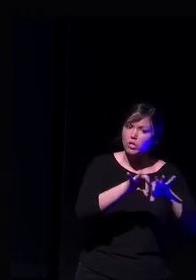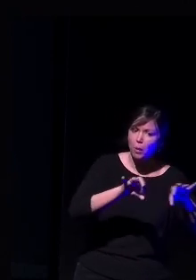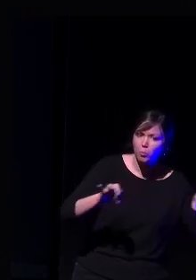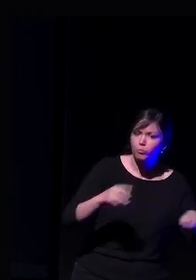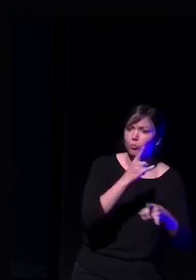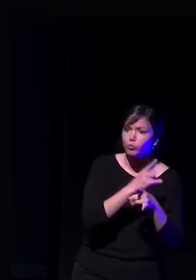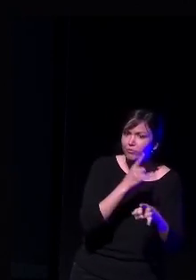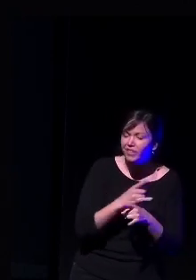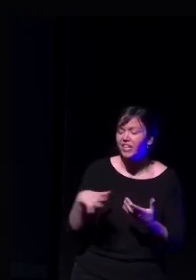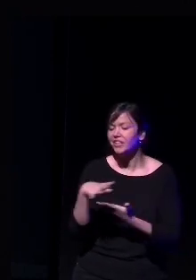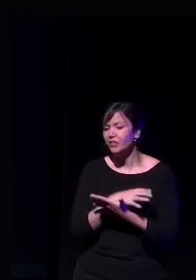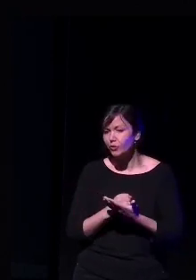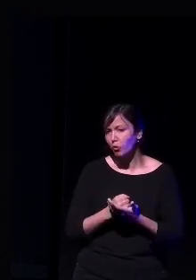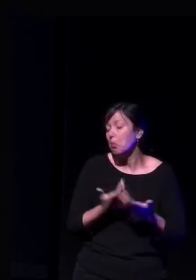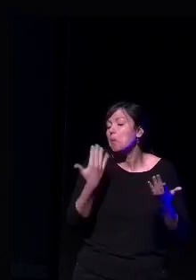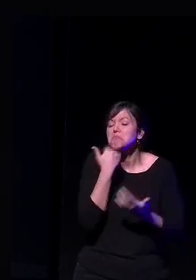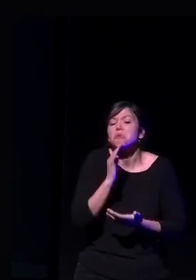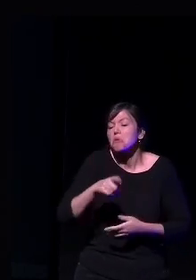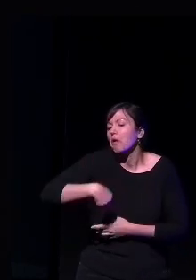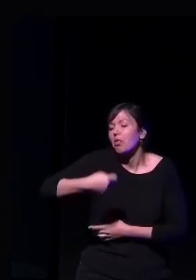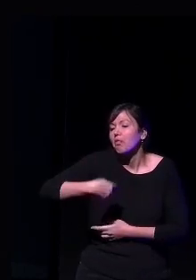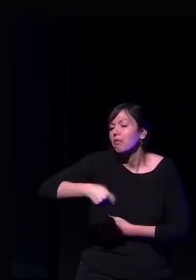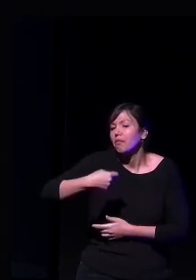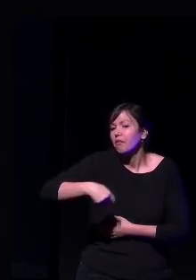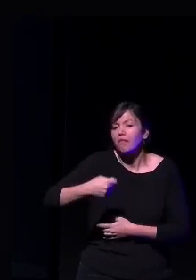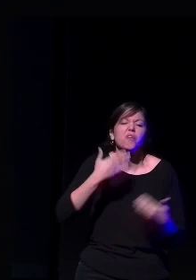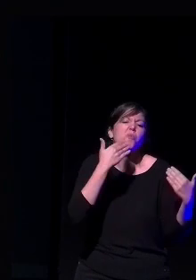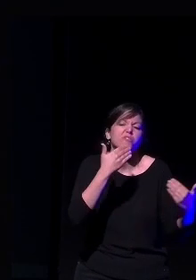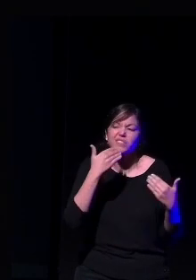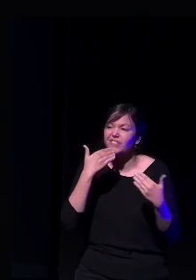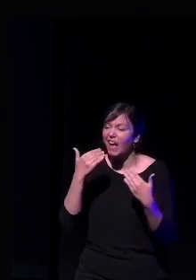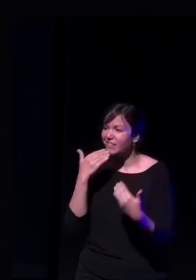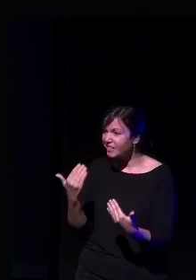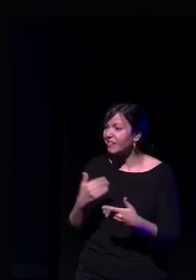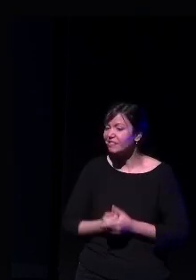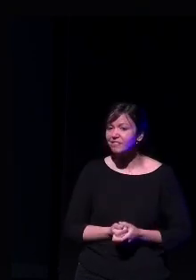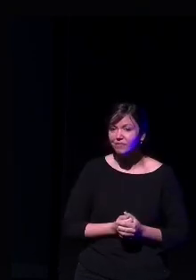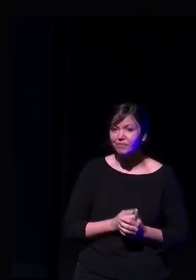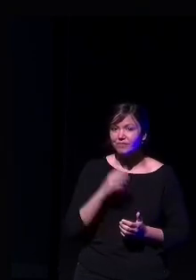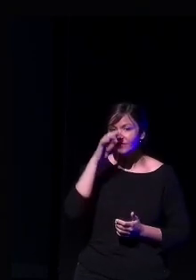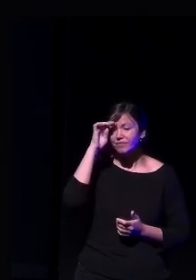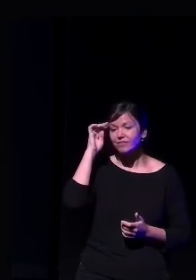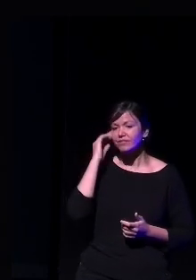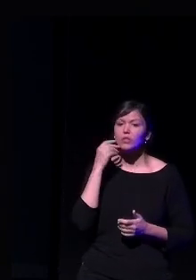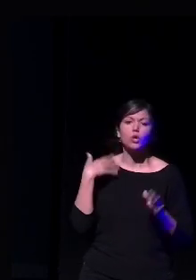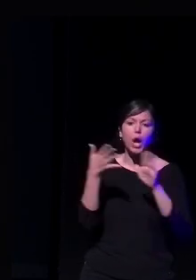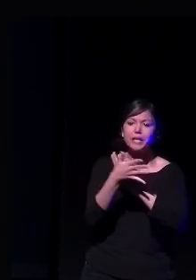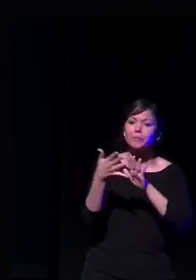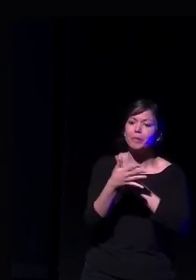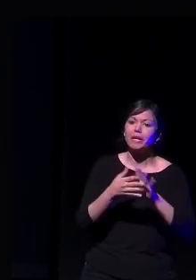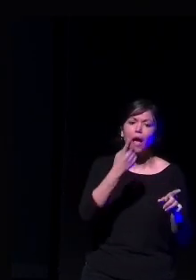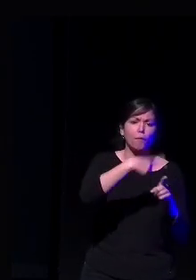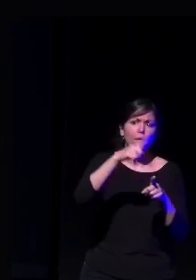coses. No ho sé, m'he enrotllat molt. Moltíssimes gràcies. Podria explicar-vos